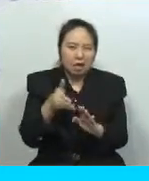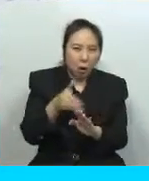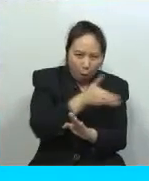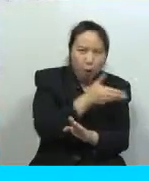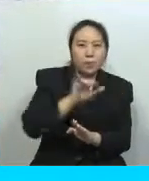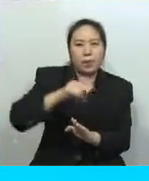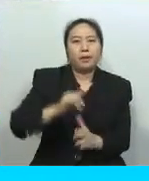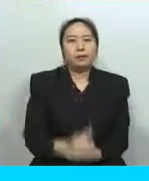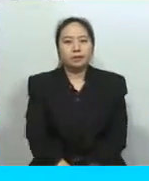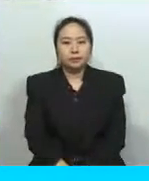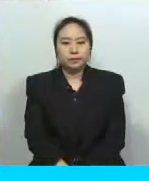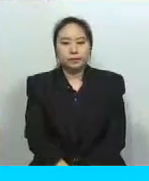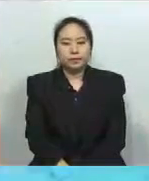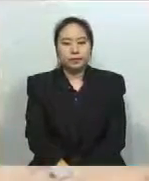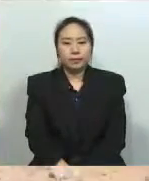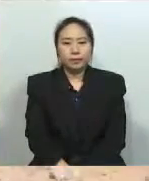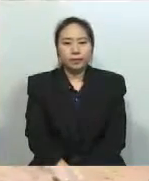รอย่างเงี้ยนะครับ